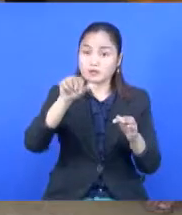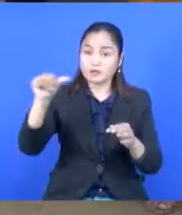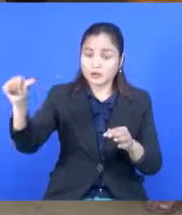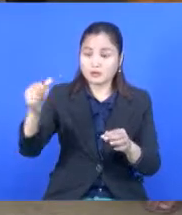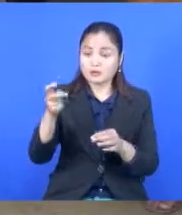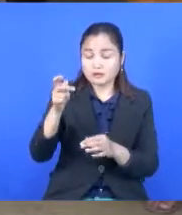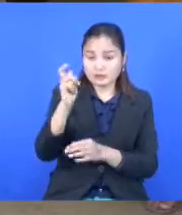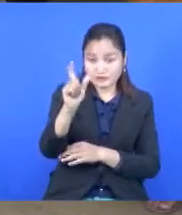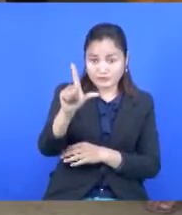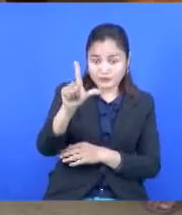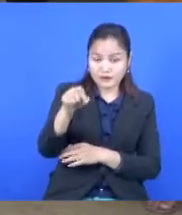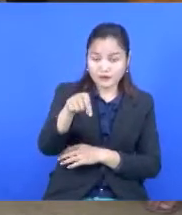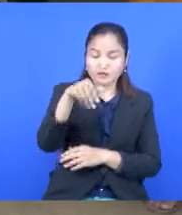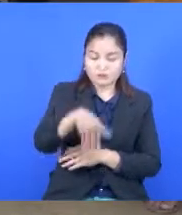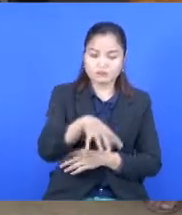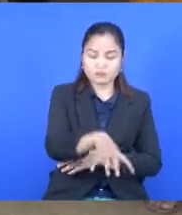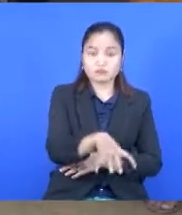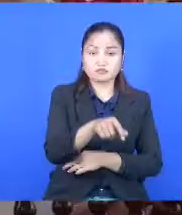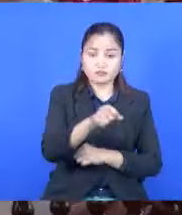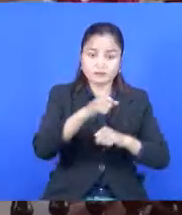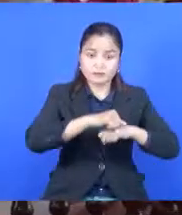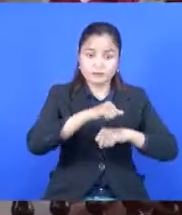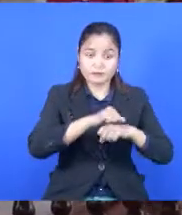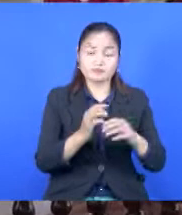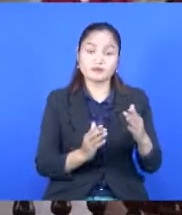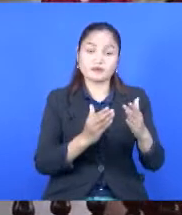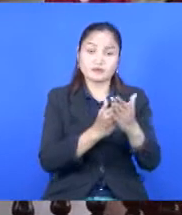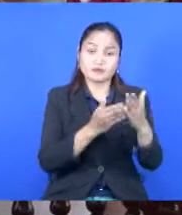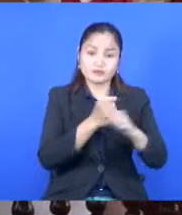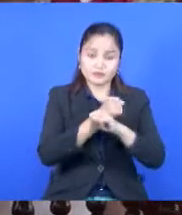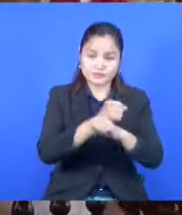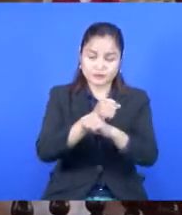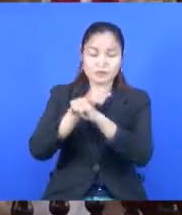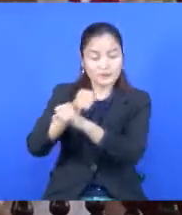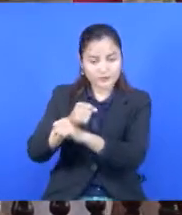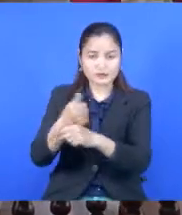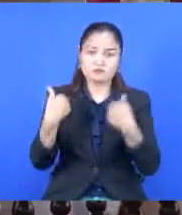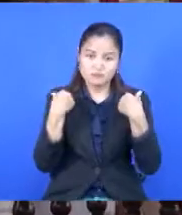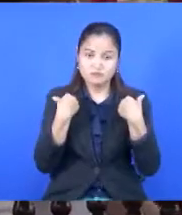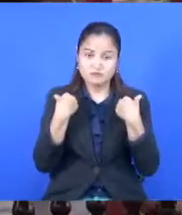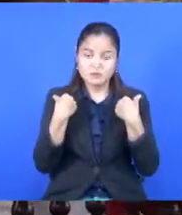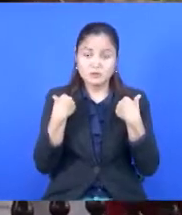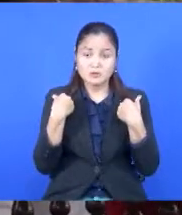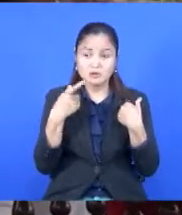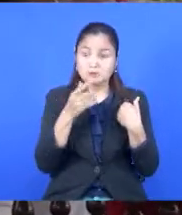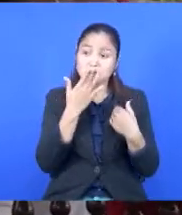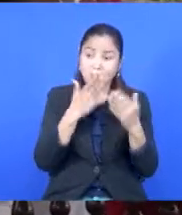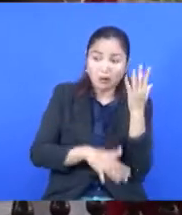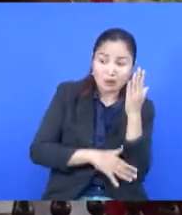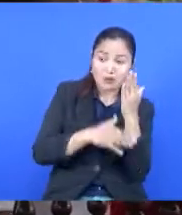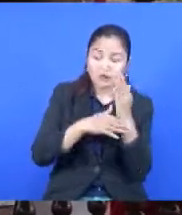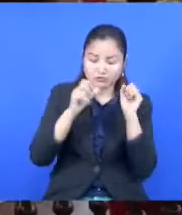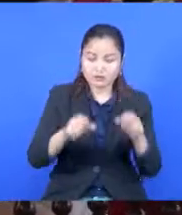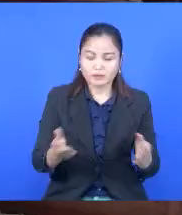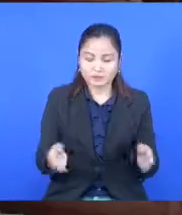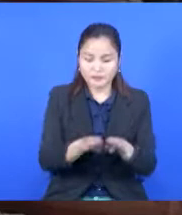នៅសាលារៀនកោដៅជាទីទួលសុវត្ថិភាពមានទឹកចំនួននឹងសាលារៀន